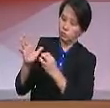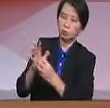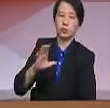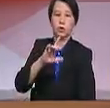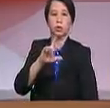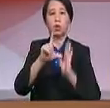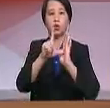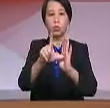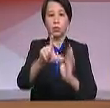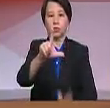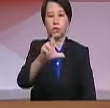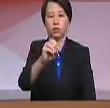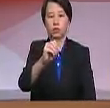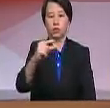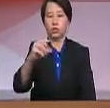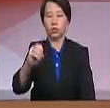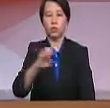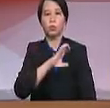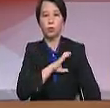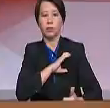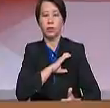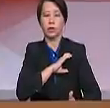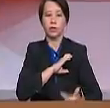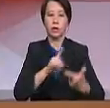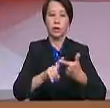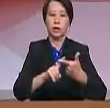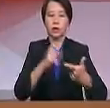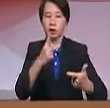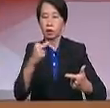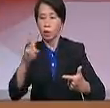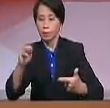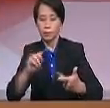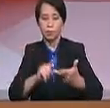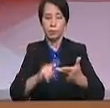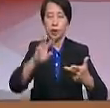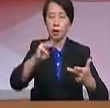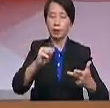sebagainya. Walau bagaimanapun, mereka perlulah